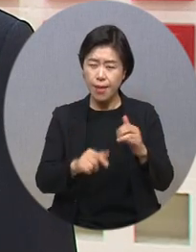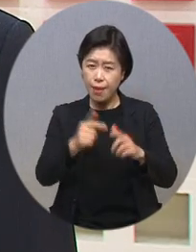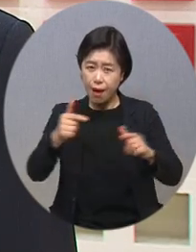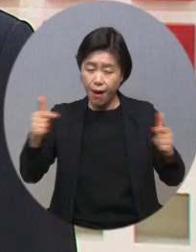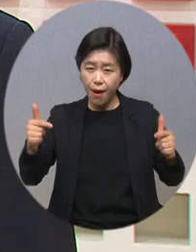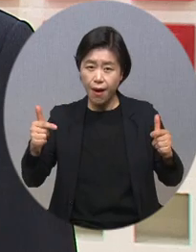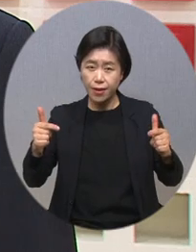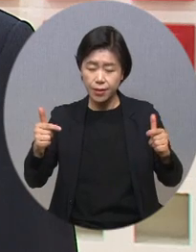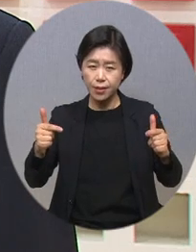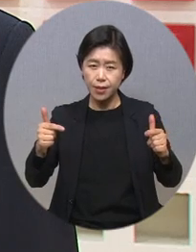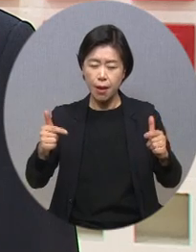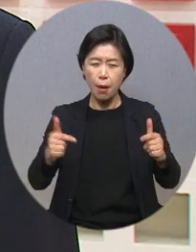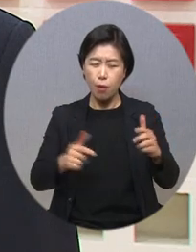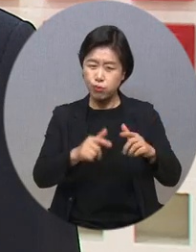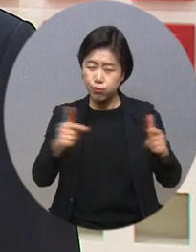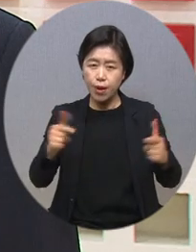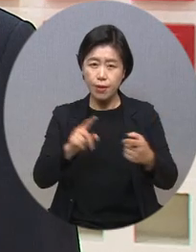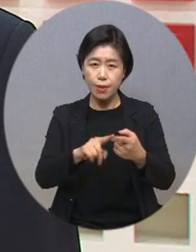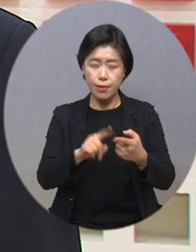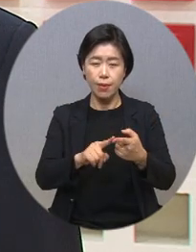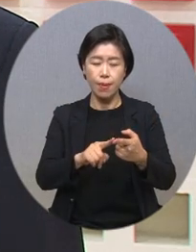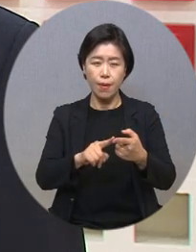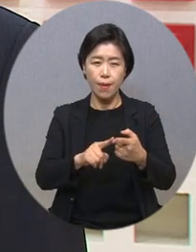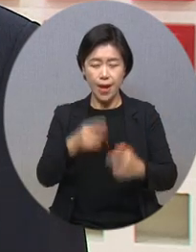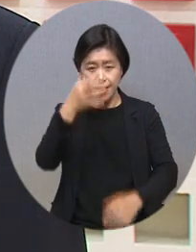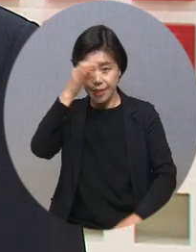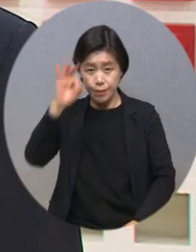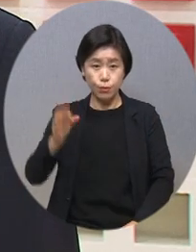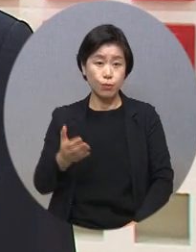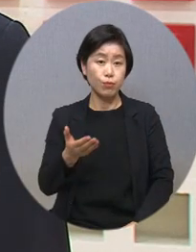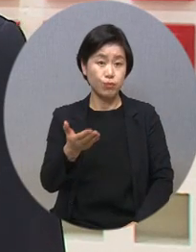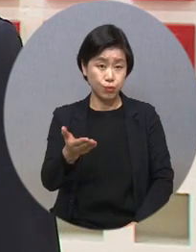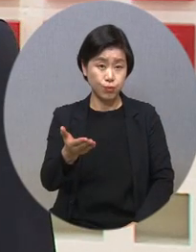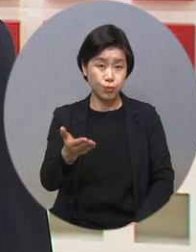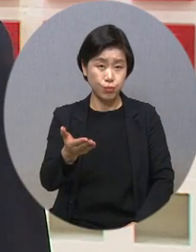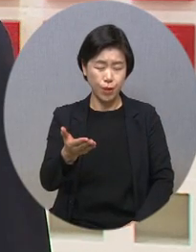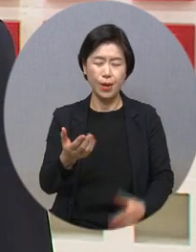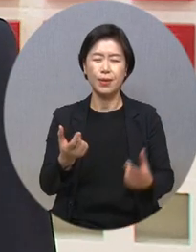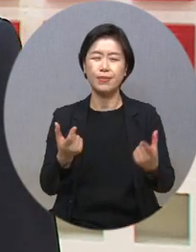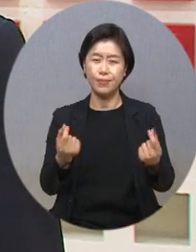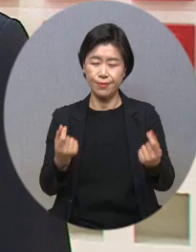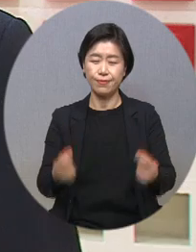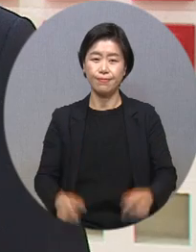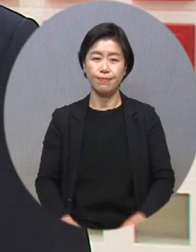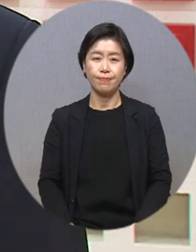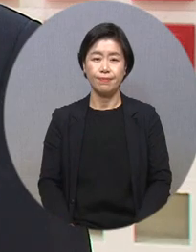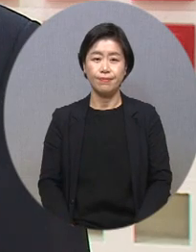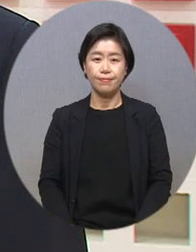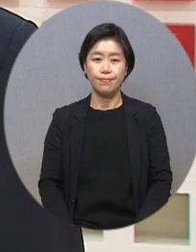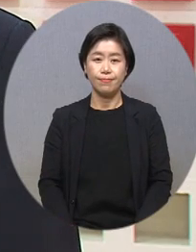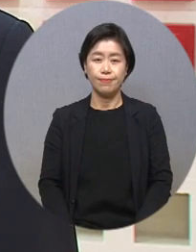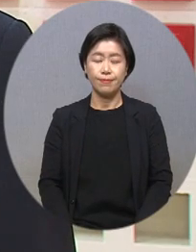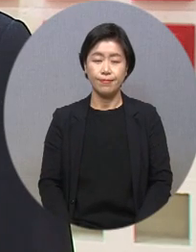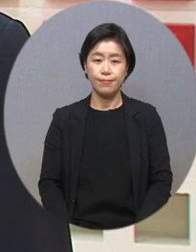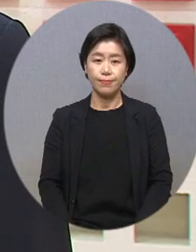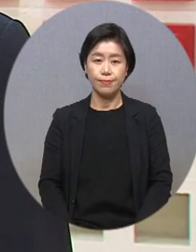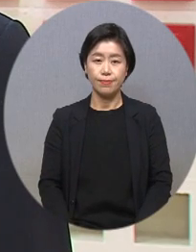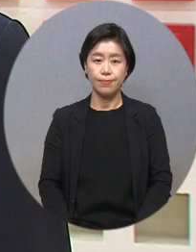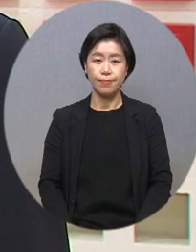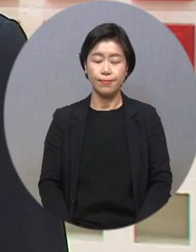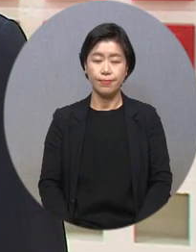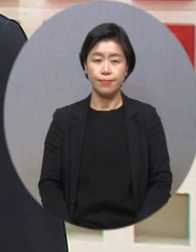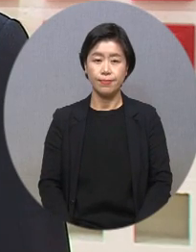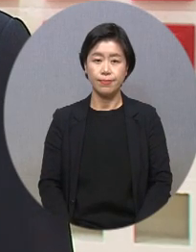또 생명을 존중해 준다는 그런 의미를 되새겨볼 수 있는 계절이기 때문에 아닌가